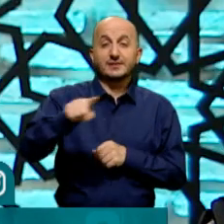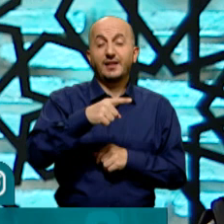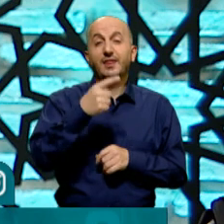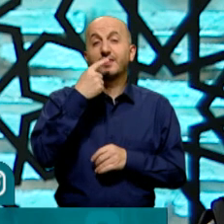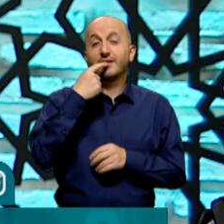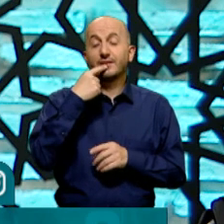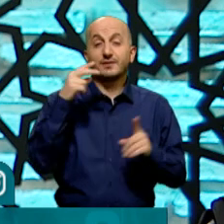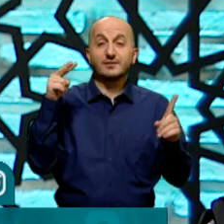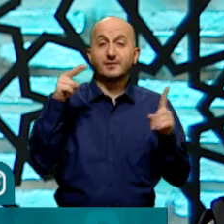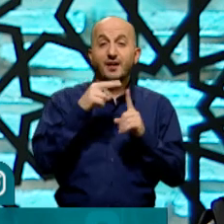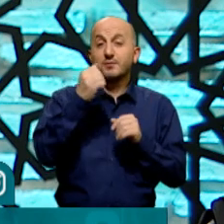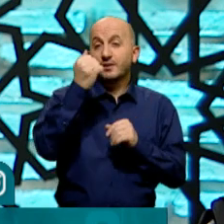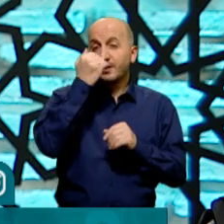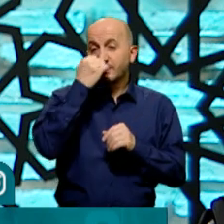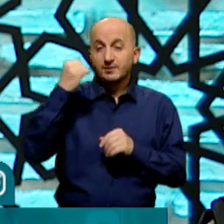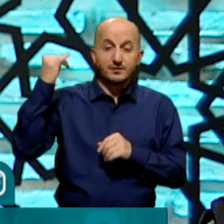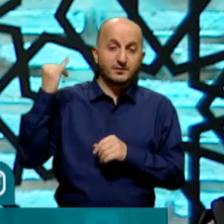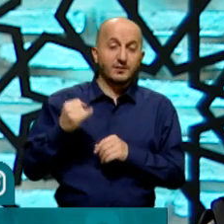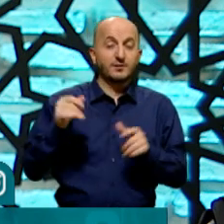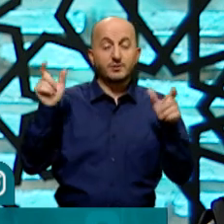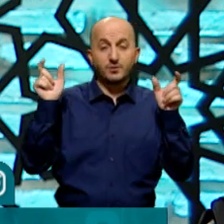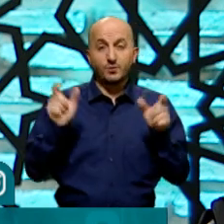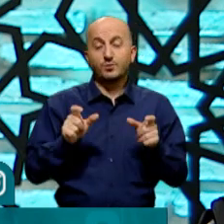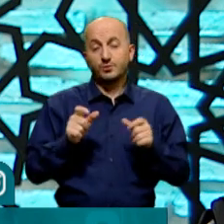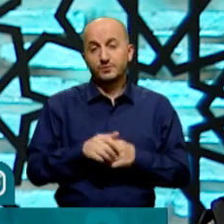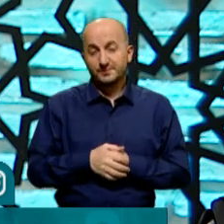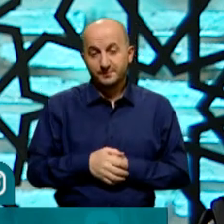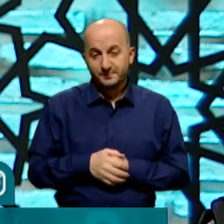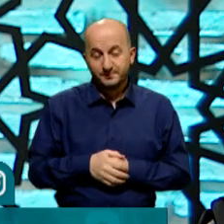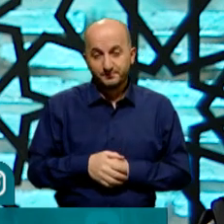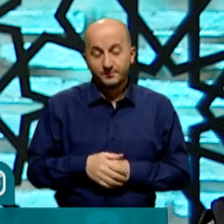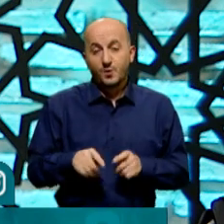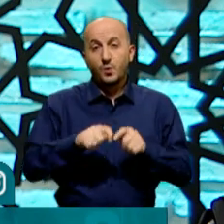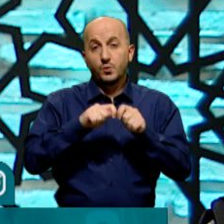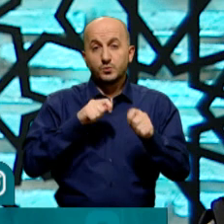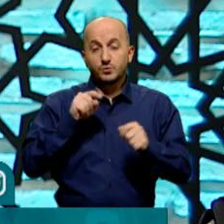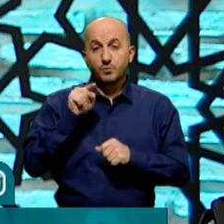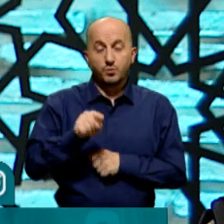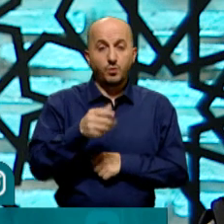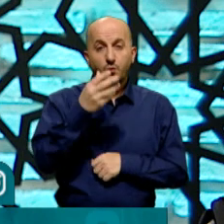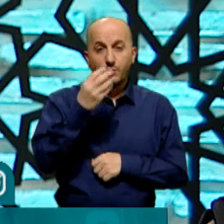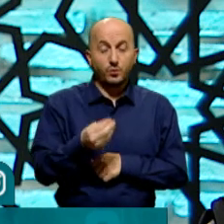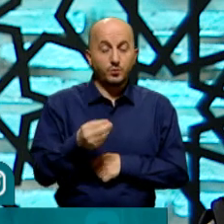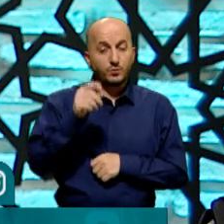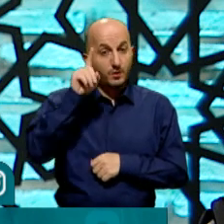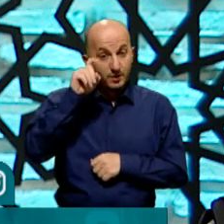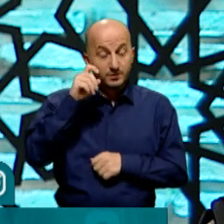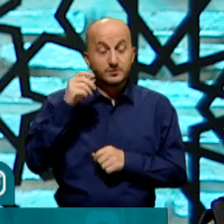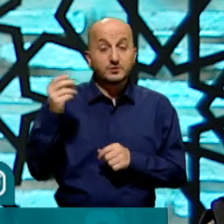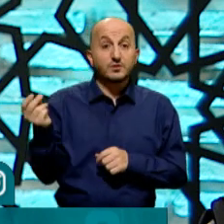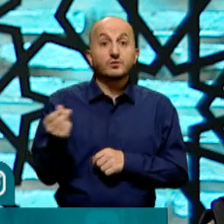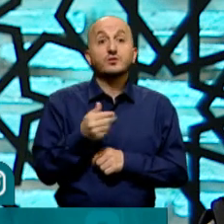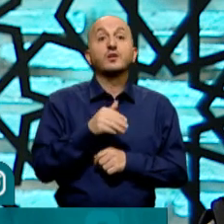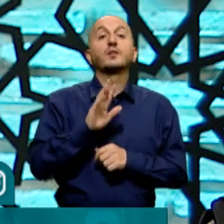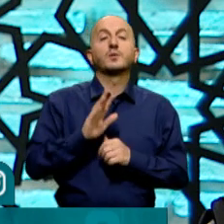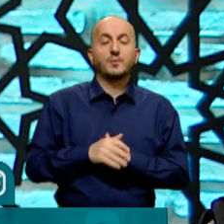de dillerinizi sahabe kanıyla kirletmekten koruyun. Eyvallah. ölçünün bu olduğunu aklımızdan çıkartmamamız lazım.